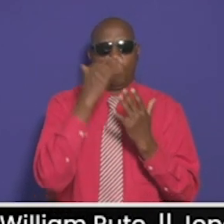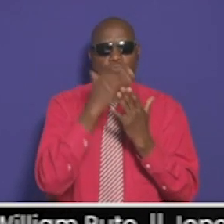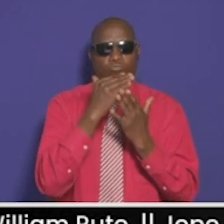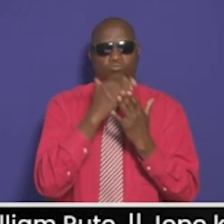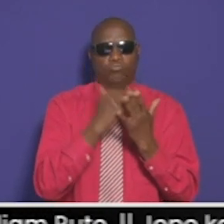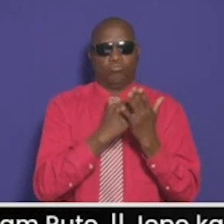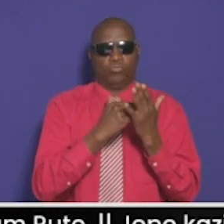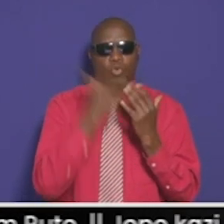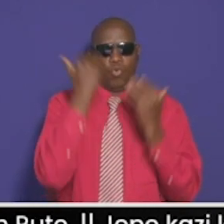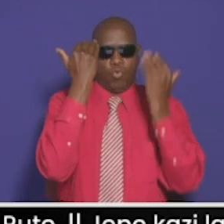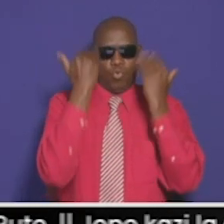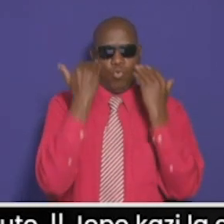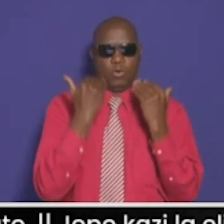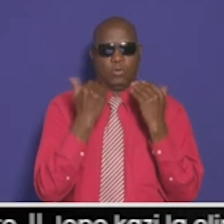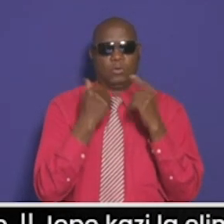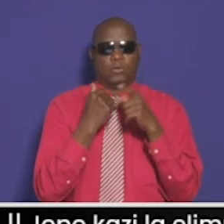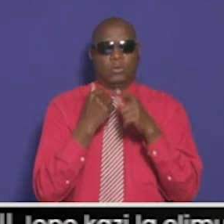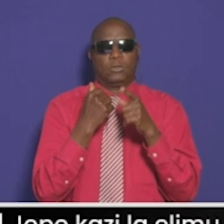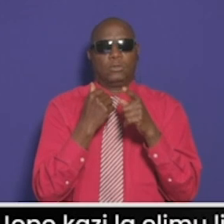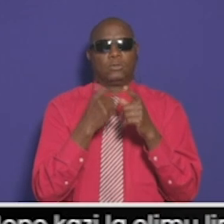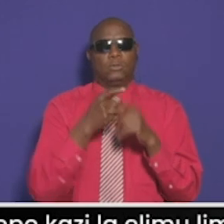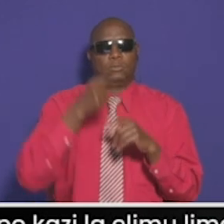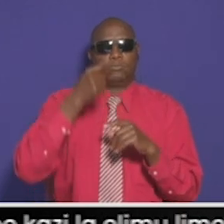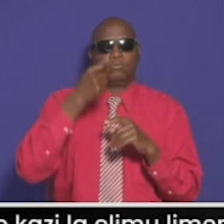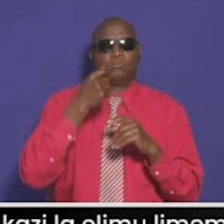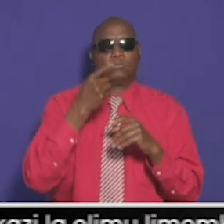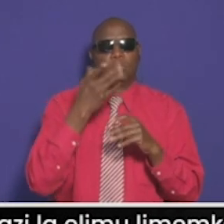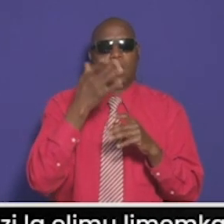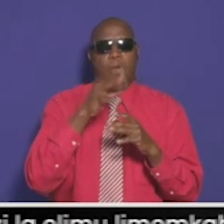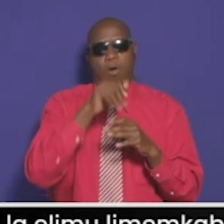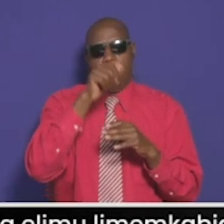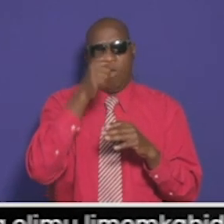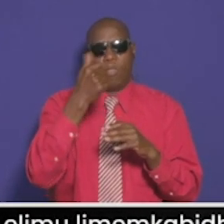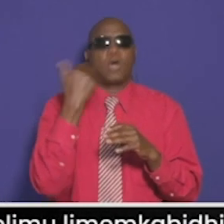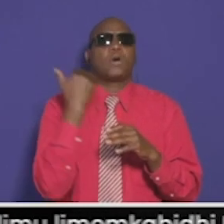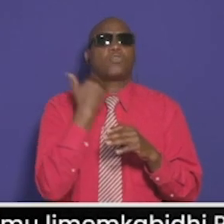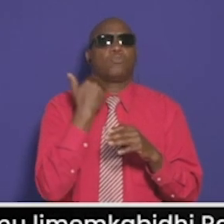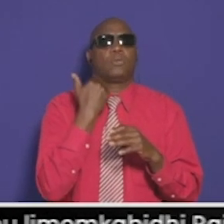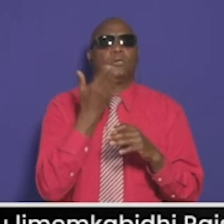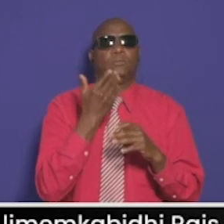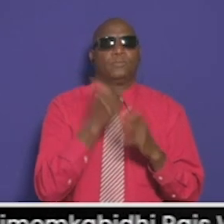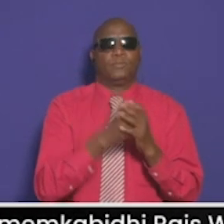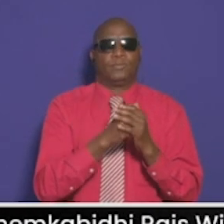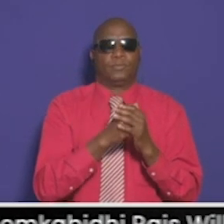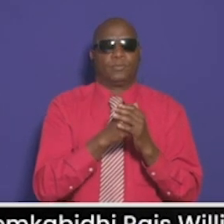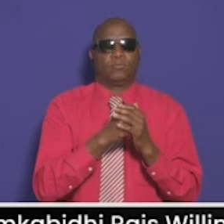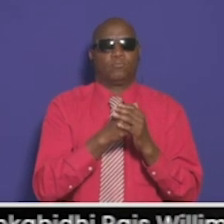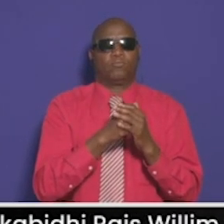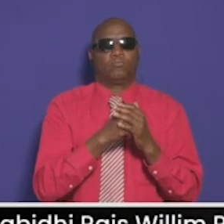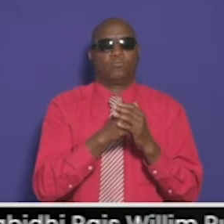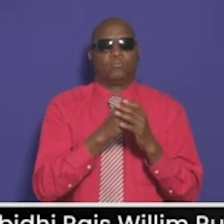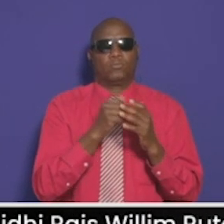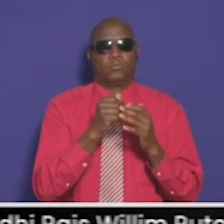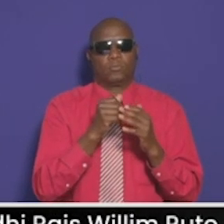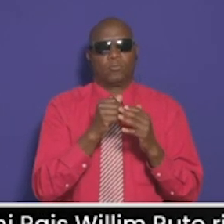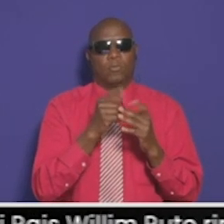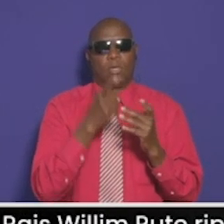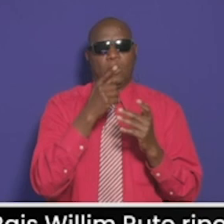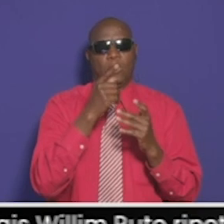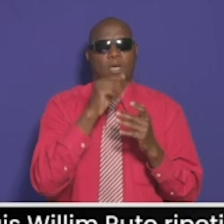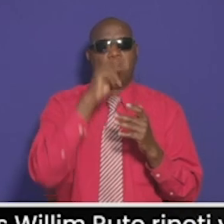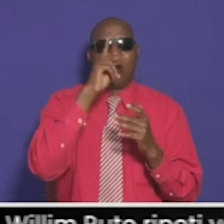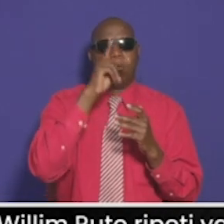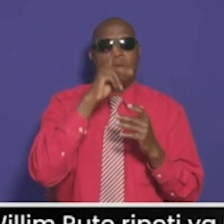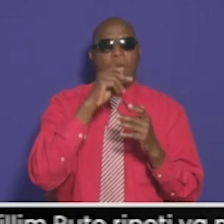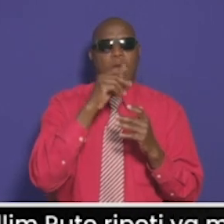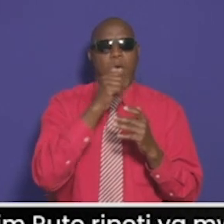bila kukusudia na hata mashtaka mengine ya ugaidi. Naibu kiongozi wa mashtaka ya umma anafahamika kama Jamii